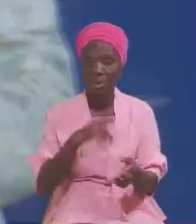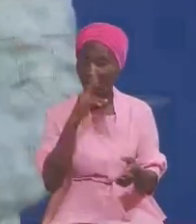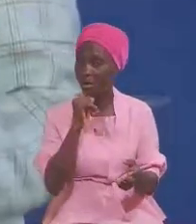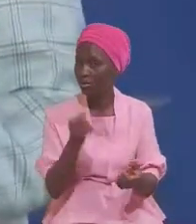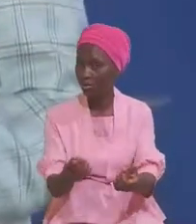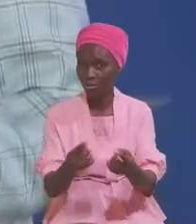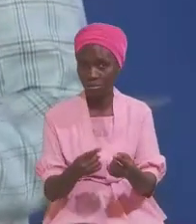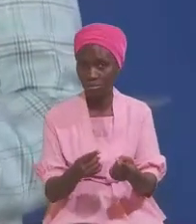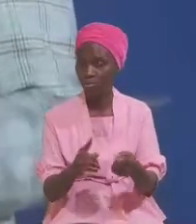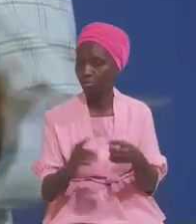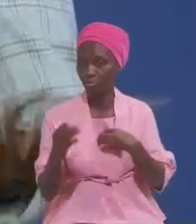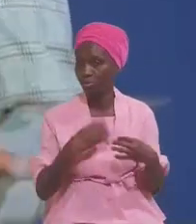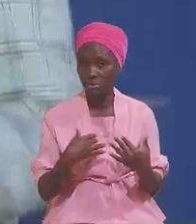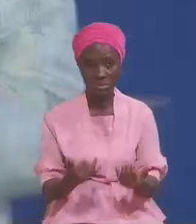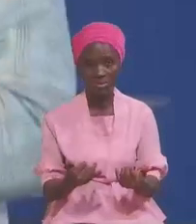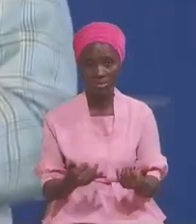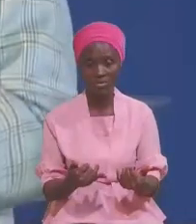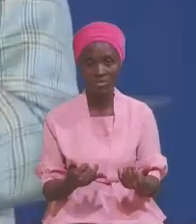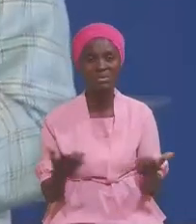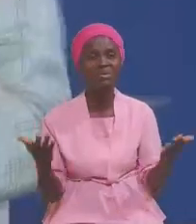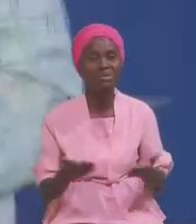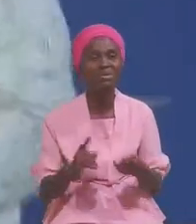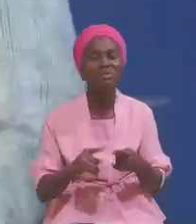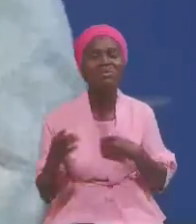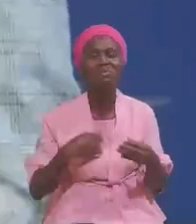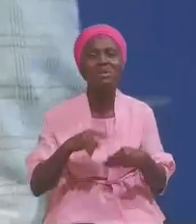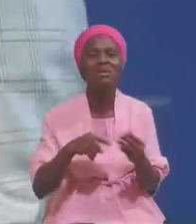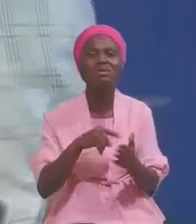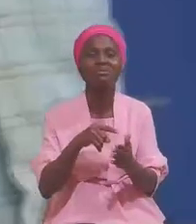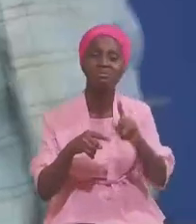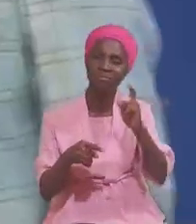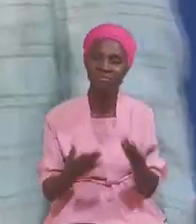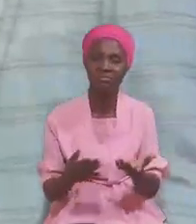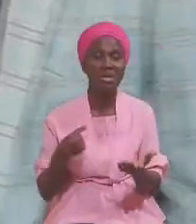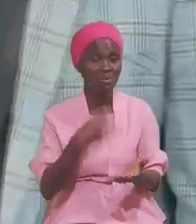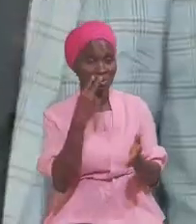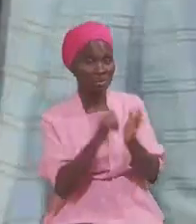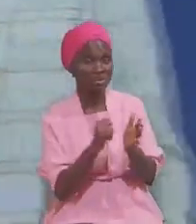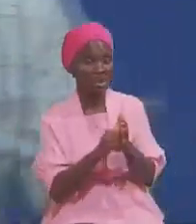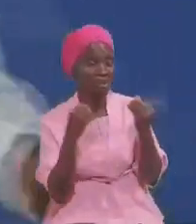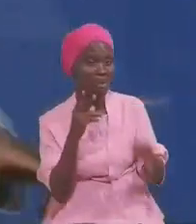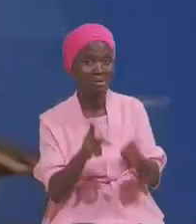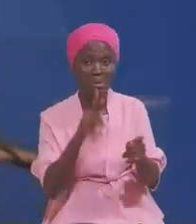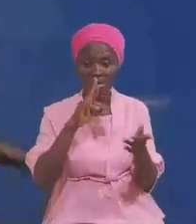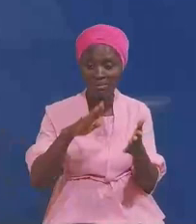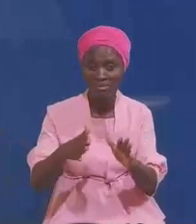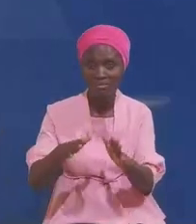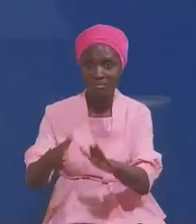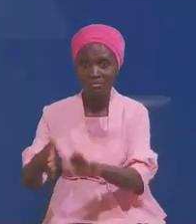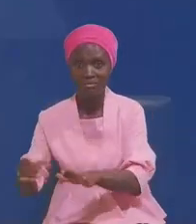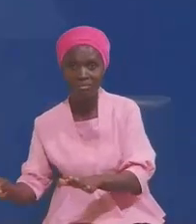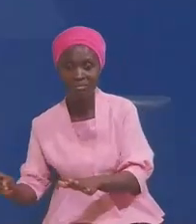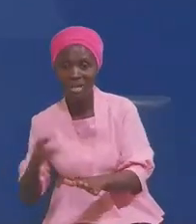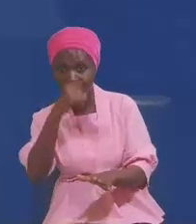venus nous plaindre maintenant. Pourquoi porter des plaintes? On voit que plusieurs meurent à cause des